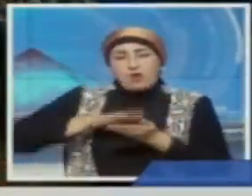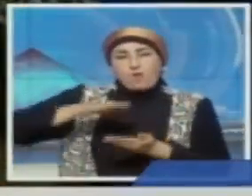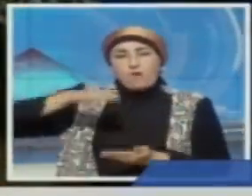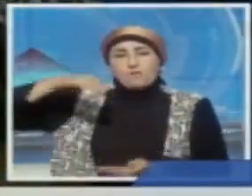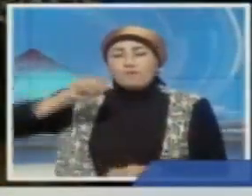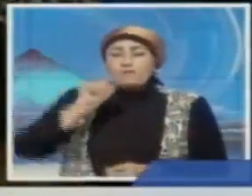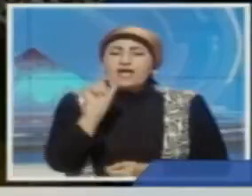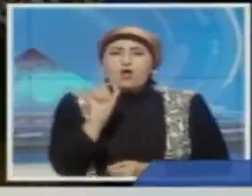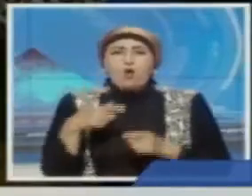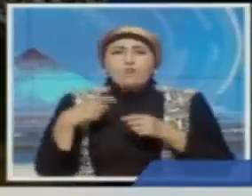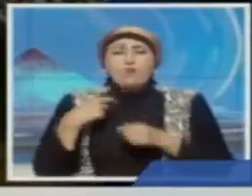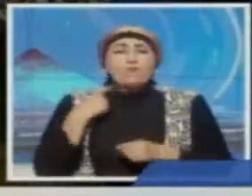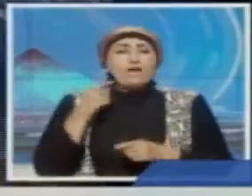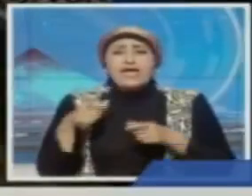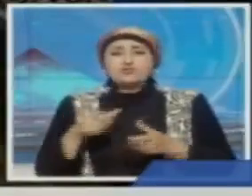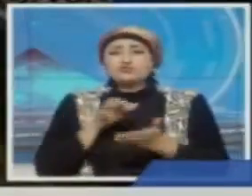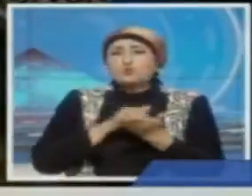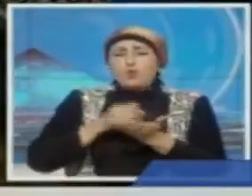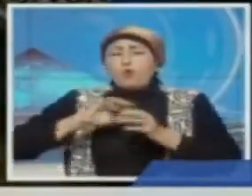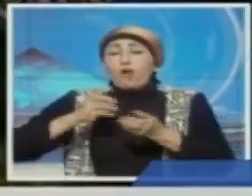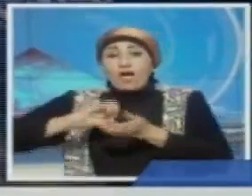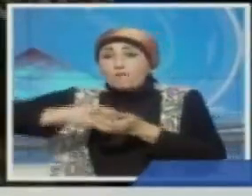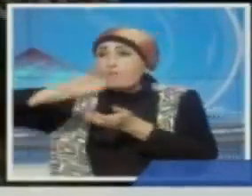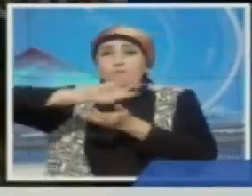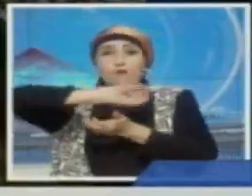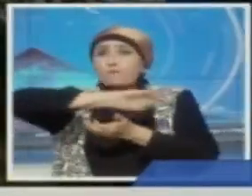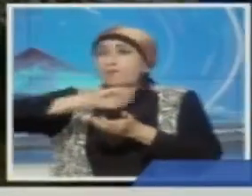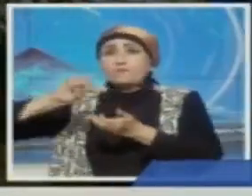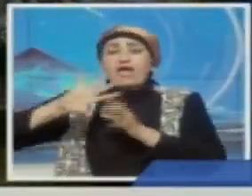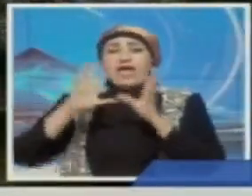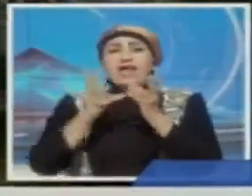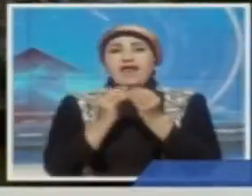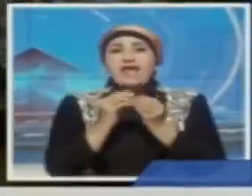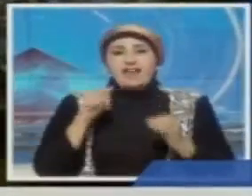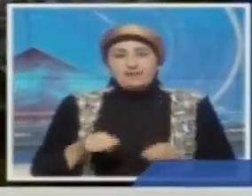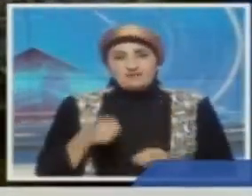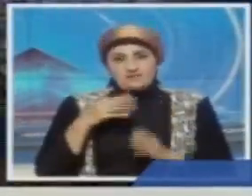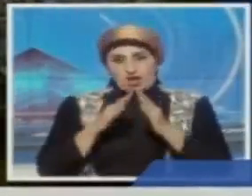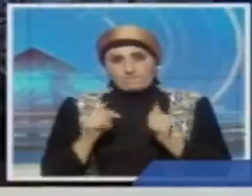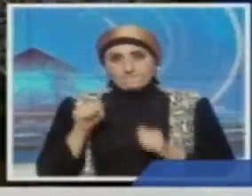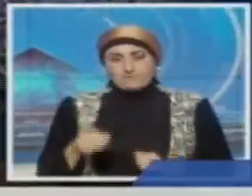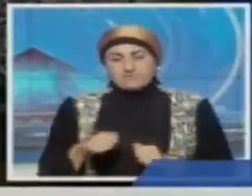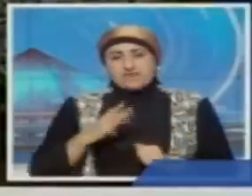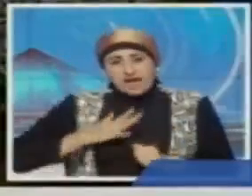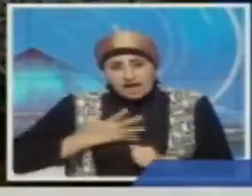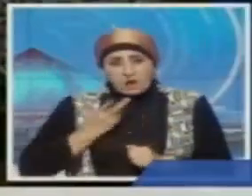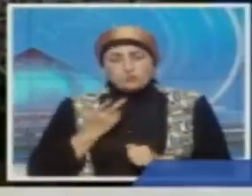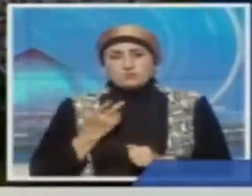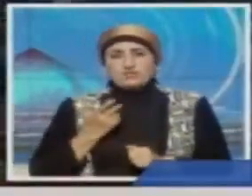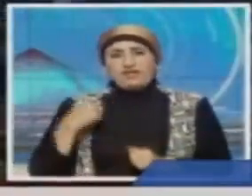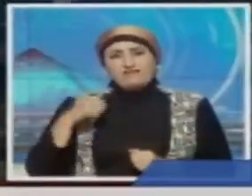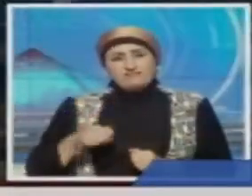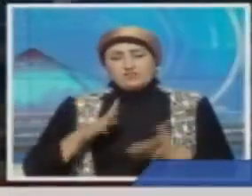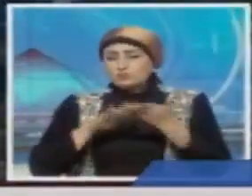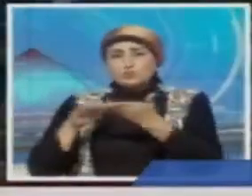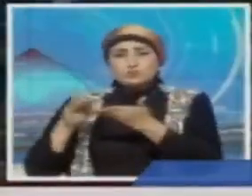الحبوب والغلال إلى كل دول العالم، باعتبار أن الدولة المصرية دائما وأبدا ما تحاول أن تقوم برفع المعاناة